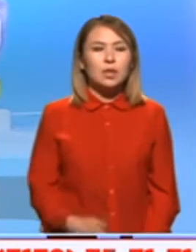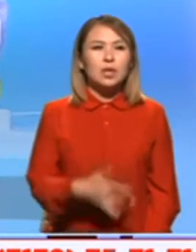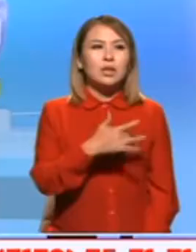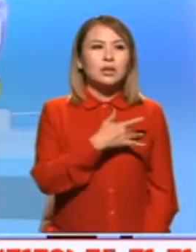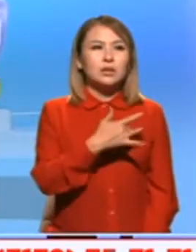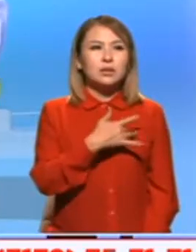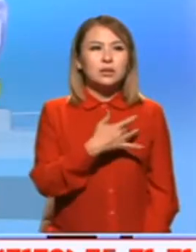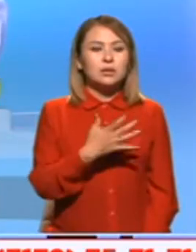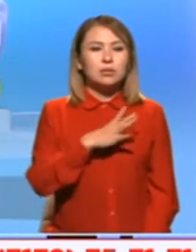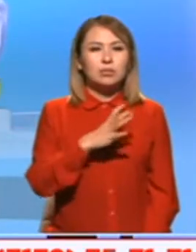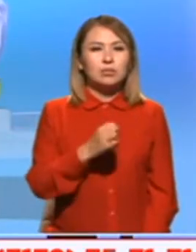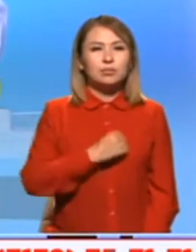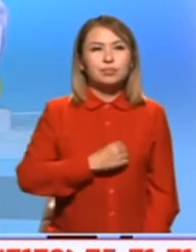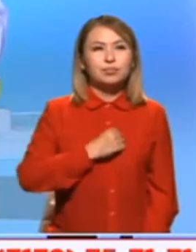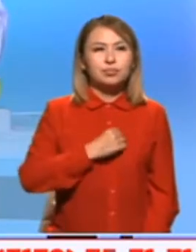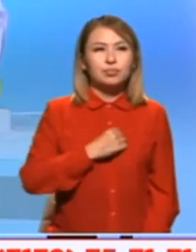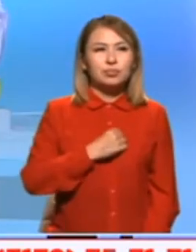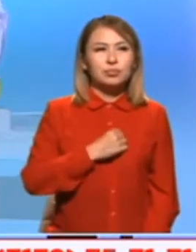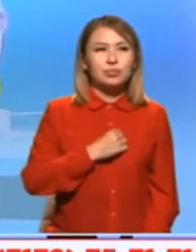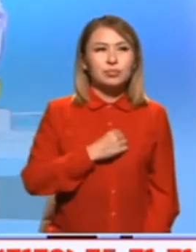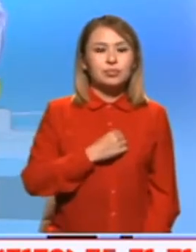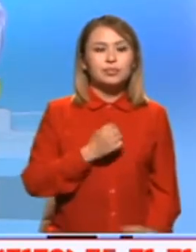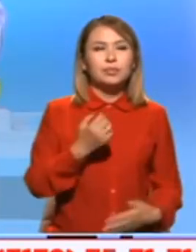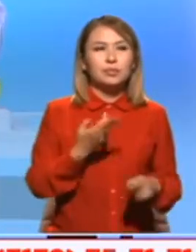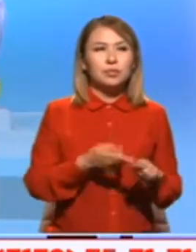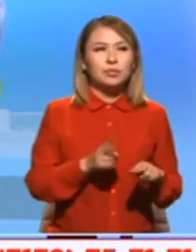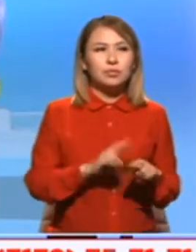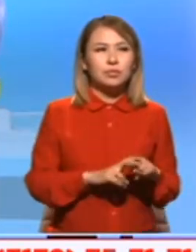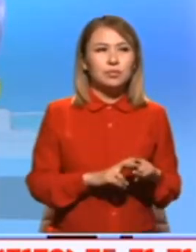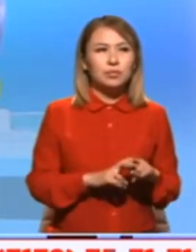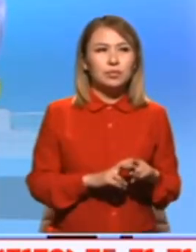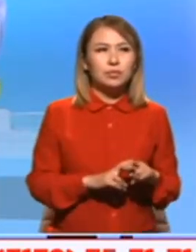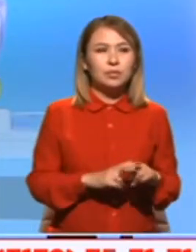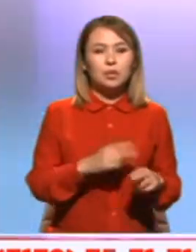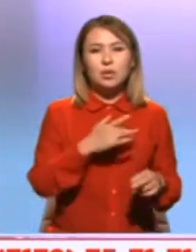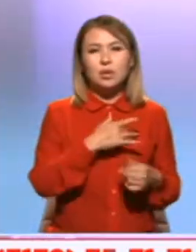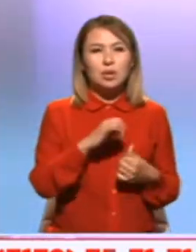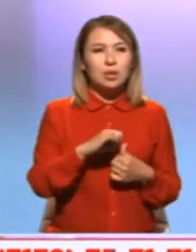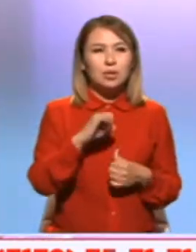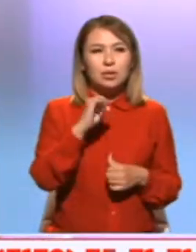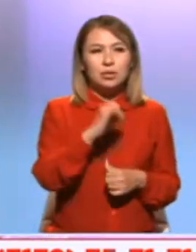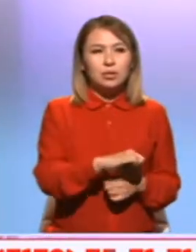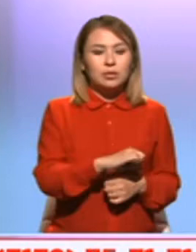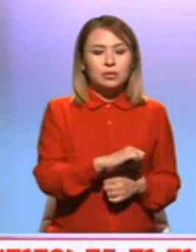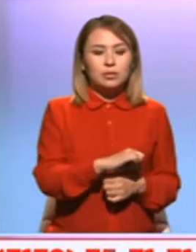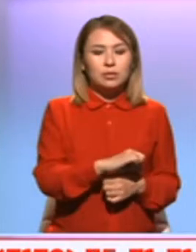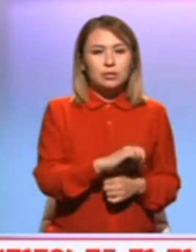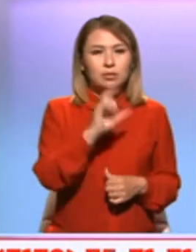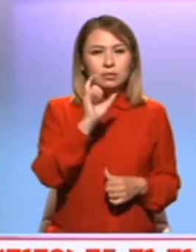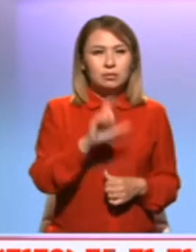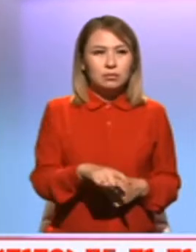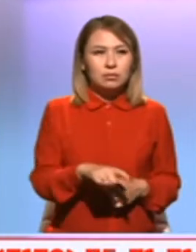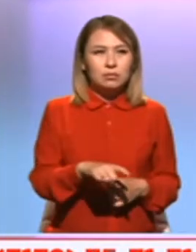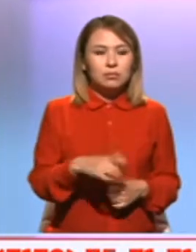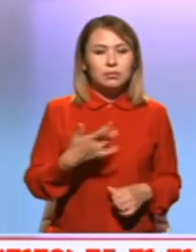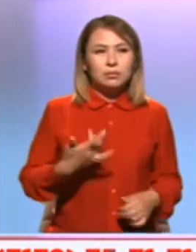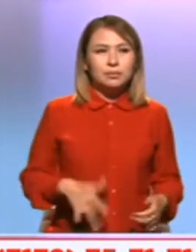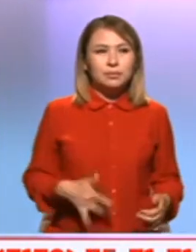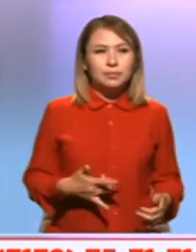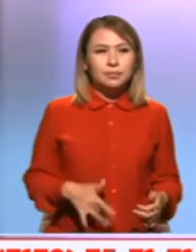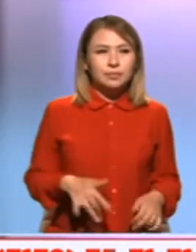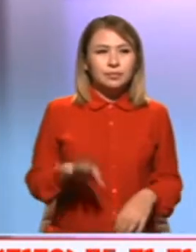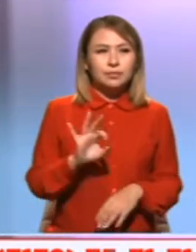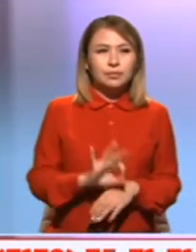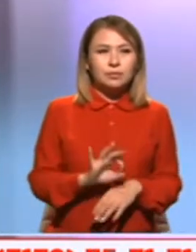берген сияқты, айныған сияқты сезім береді. Ол жерде жүрекке негізі қатысы жоқ. Қандай? Ол жерде науқасқа асқазанның, яғни